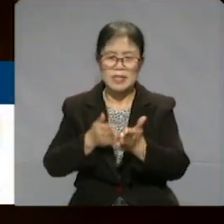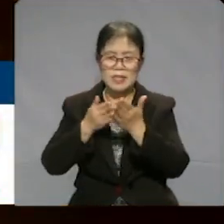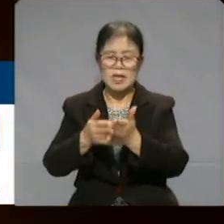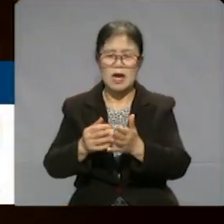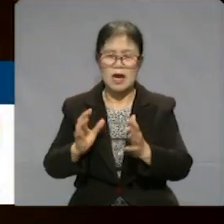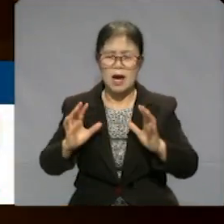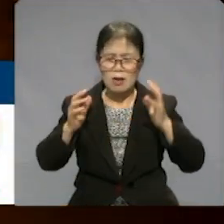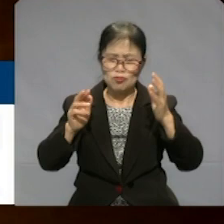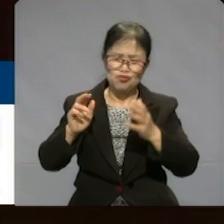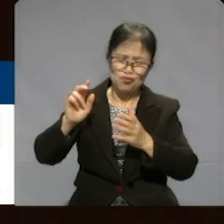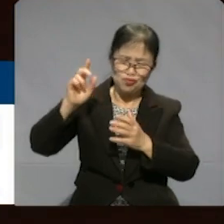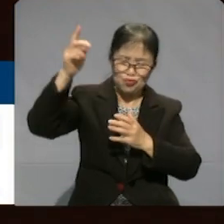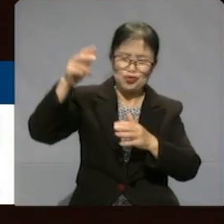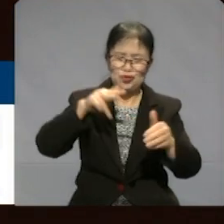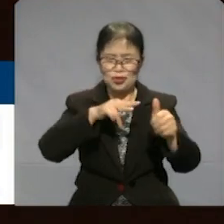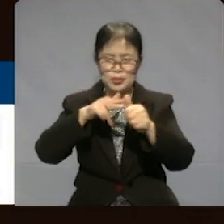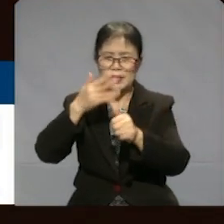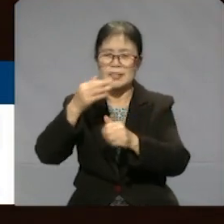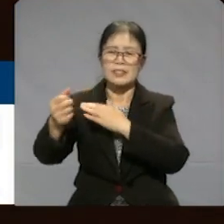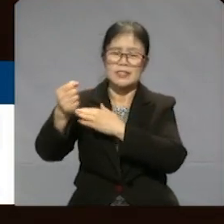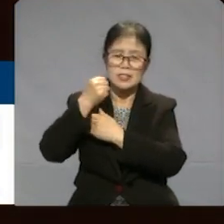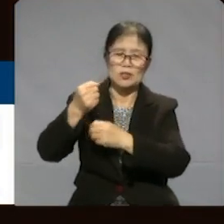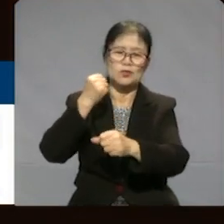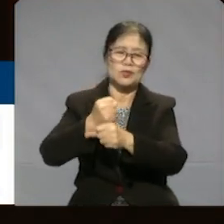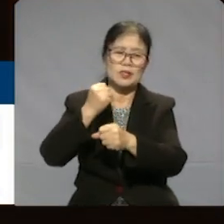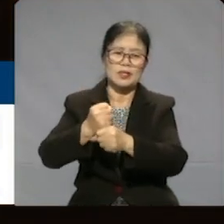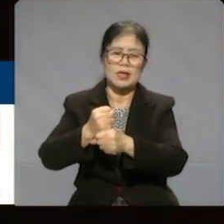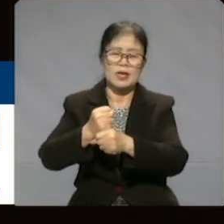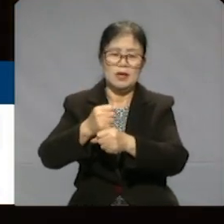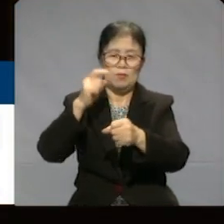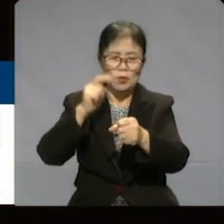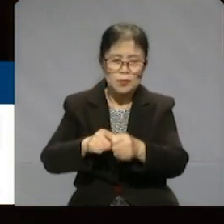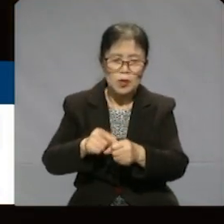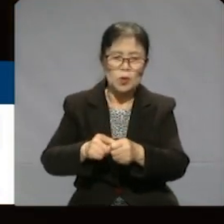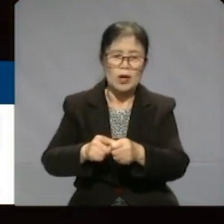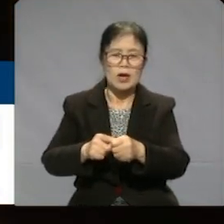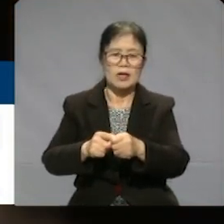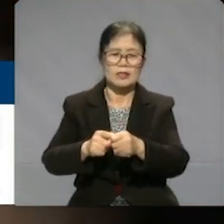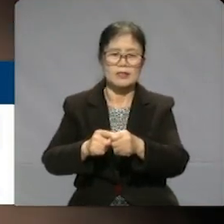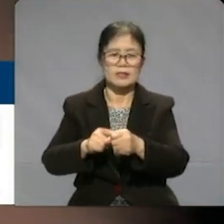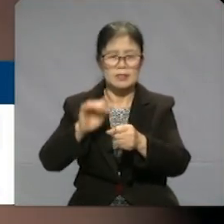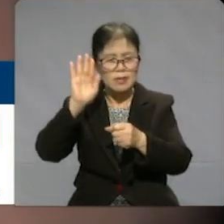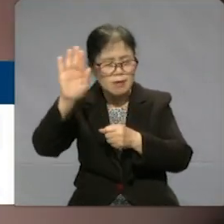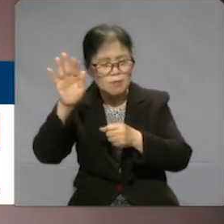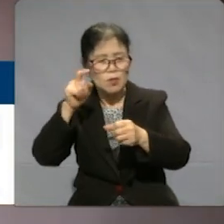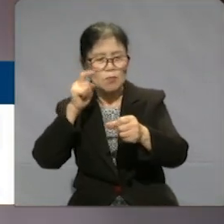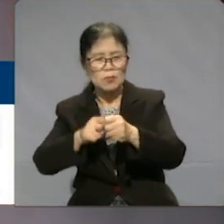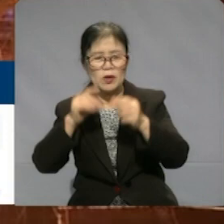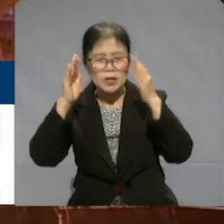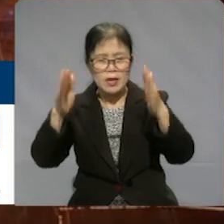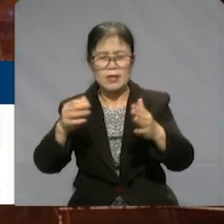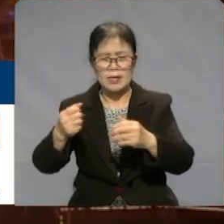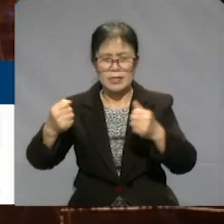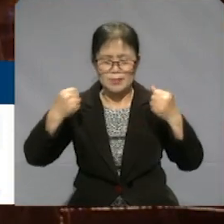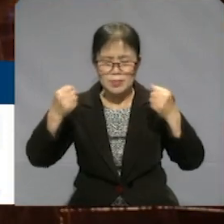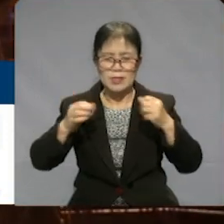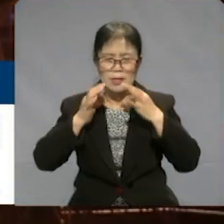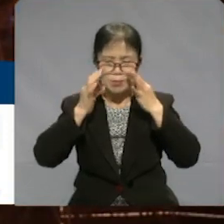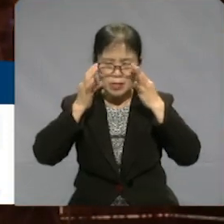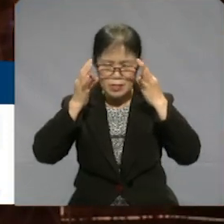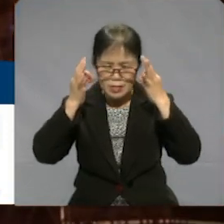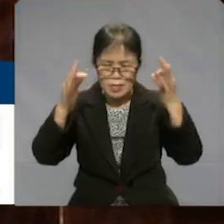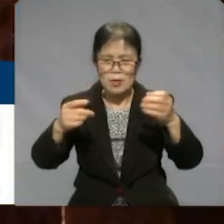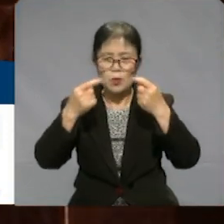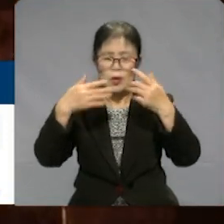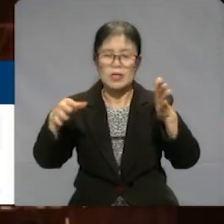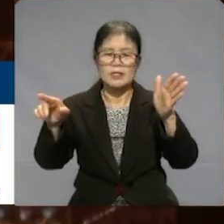제시한 항공우주총찰 능력 조성의 당면 목표와 전망 목표를 향해 기세차게 총매진해